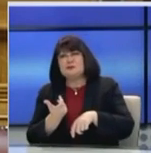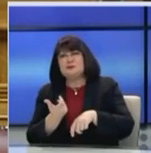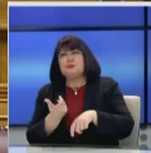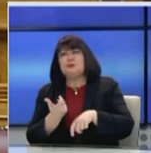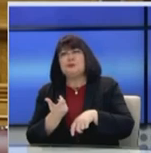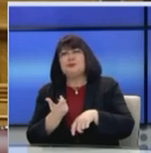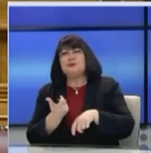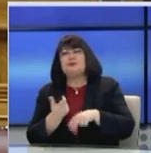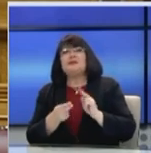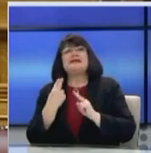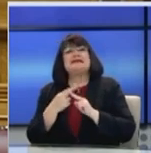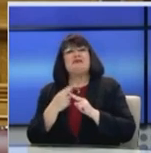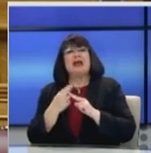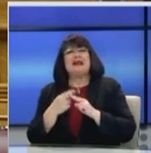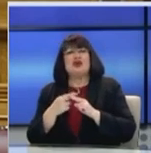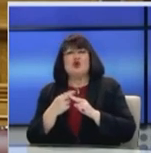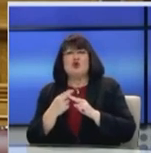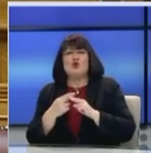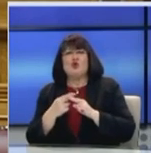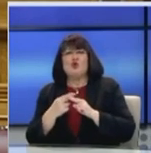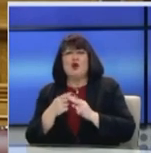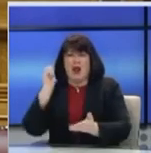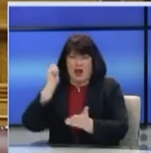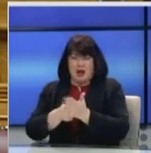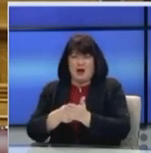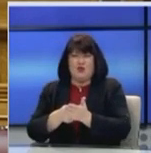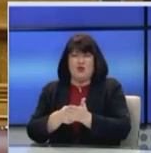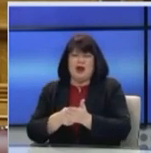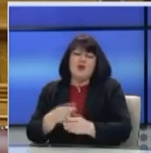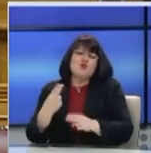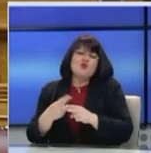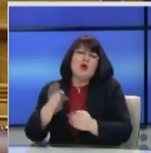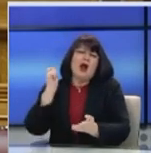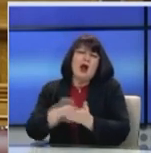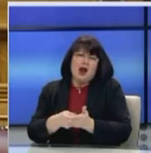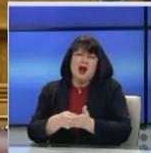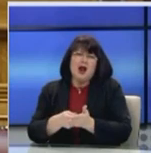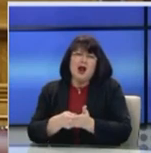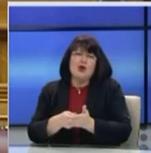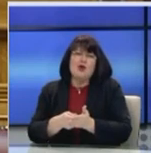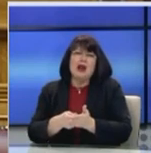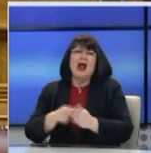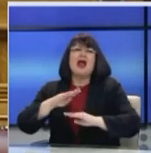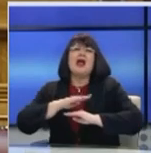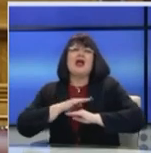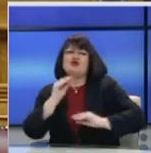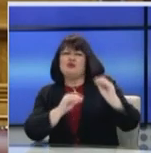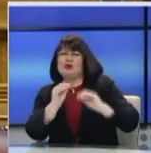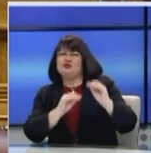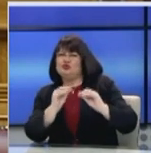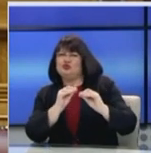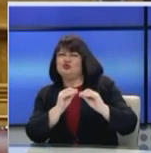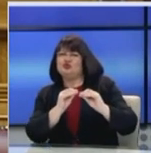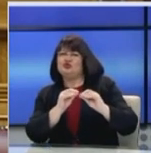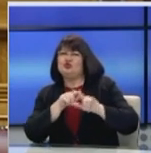για ένα σημαντικότατο, ίσως την πιο σημαντική αγορά την οποία θα κάνει η ελληνική κυβέρνηση σε επίπεδο οπλικών συστημάτων,